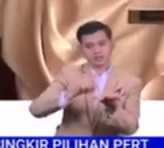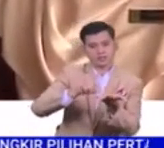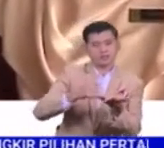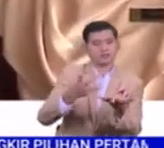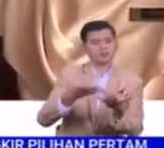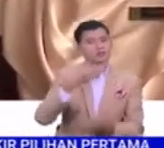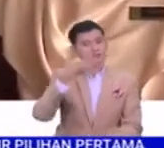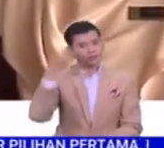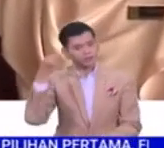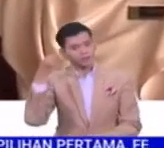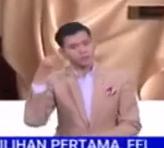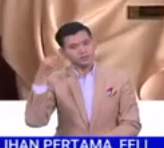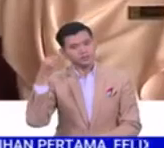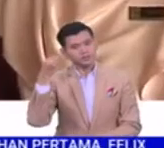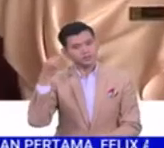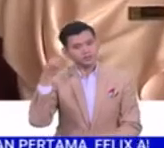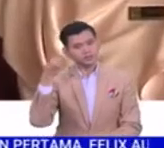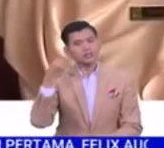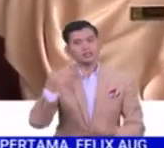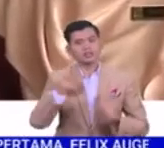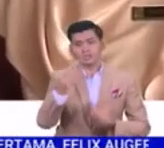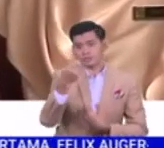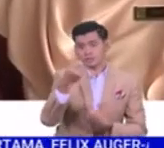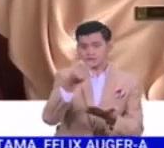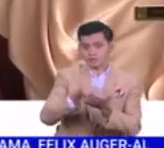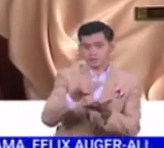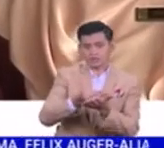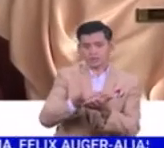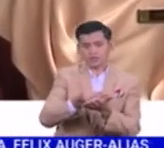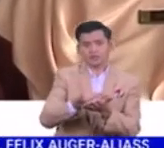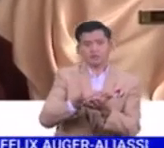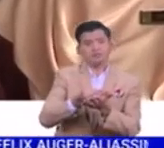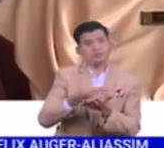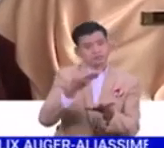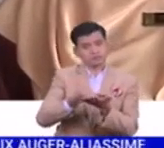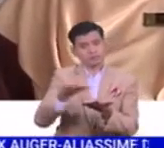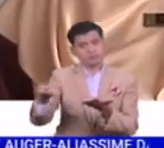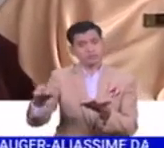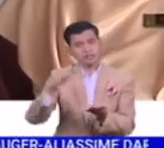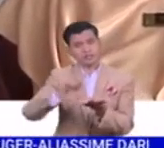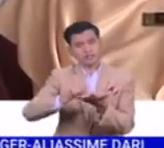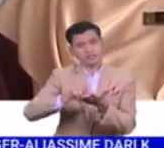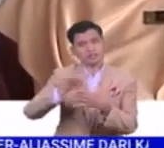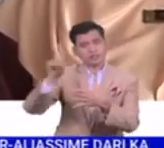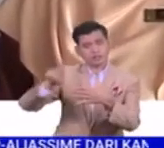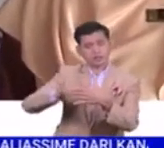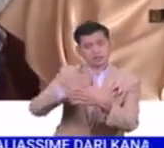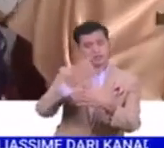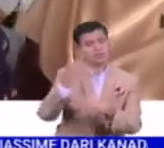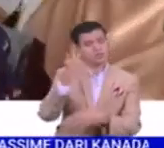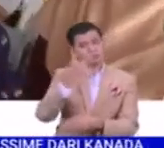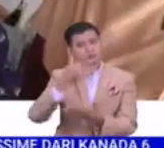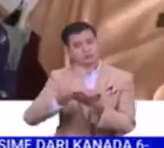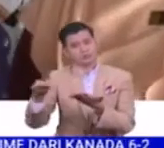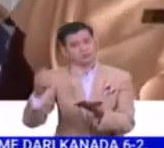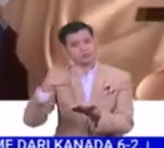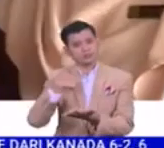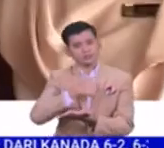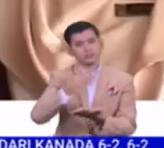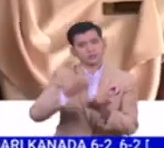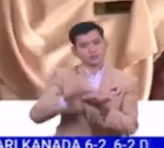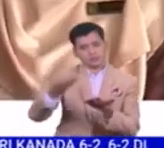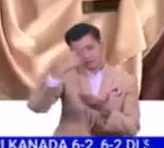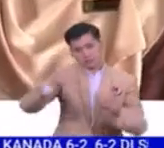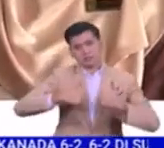balik perantau, duit ada sikit, beli ayam ni untuk sebulan kadang-kadang. Jangan belilah macam tu. Kita beli untuk perayaan.